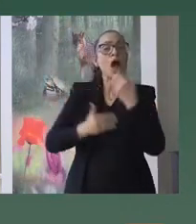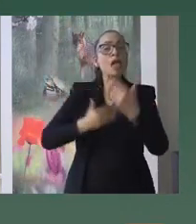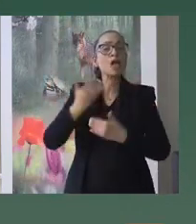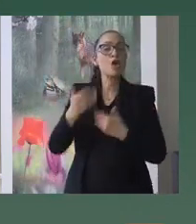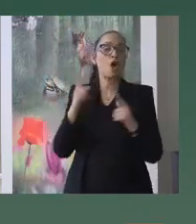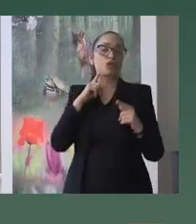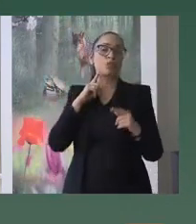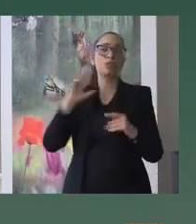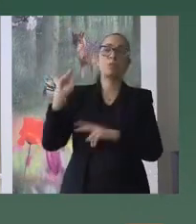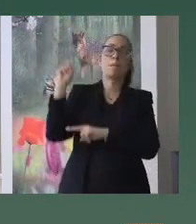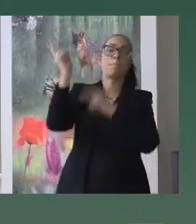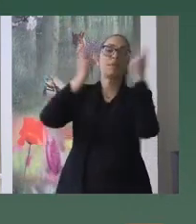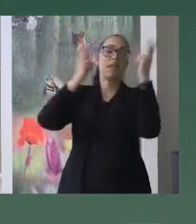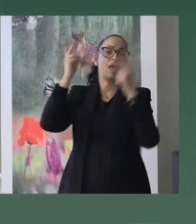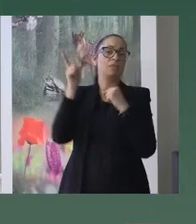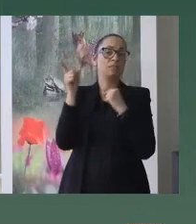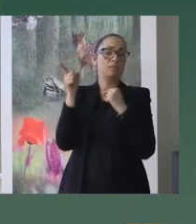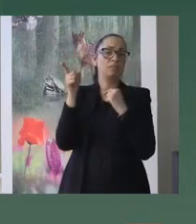πηγές.